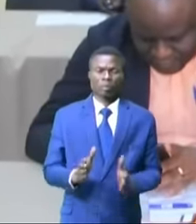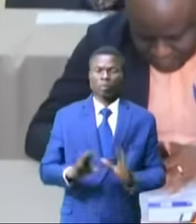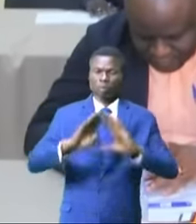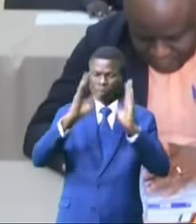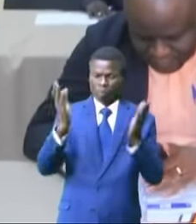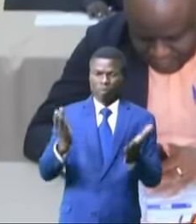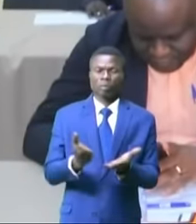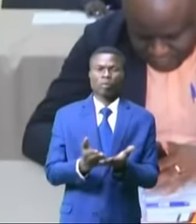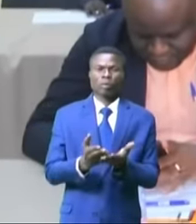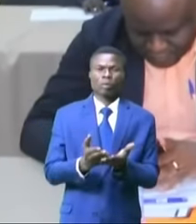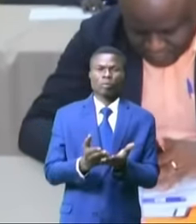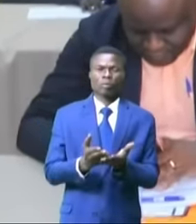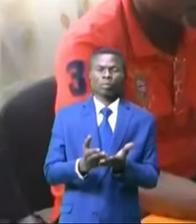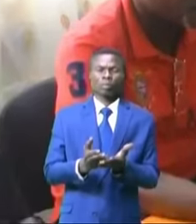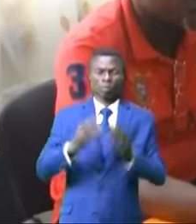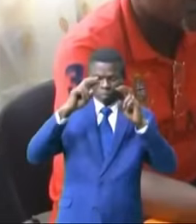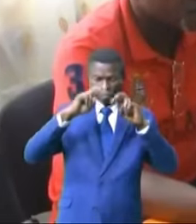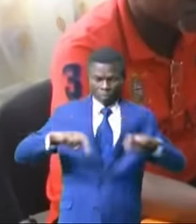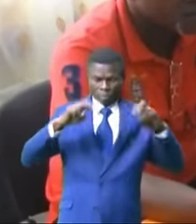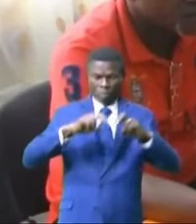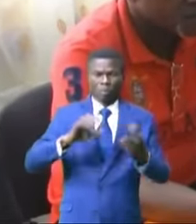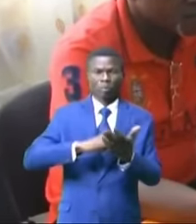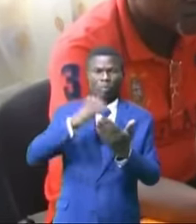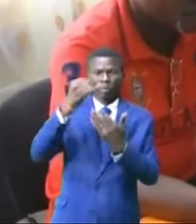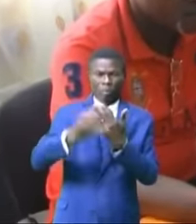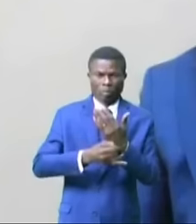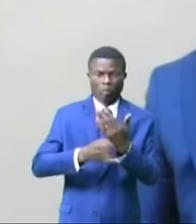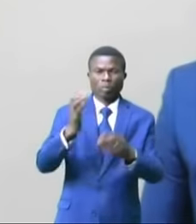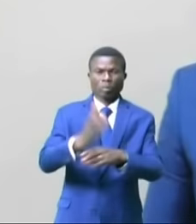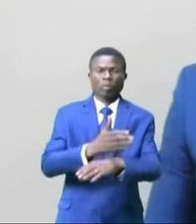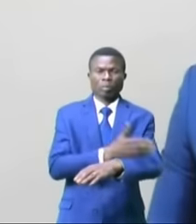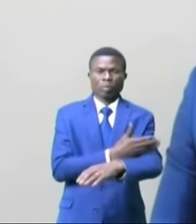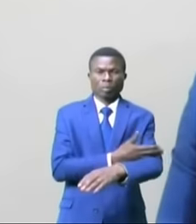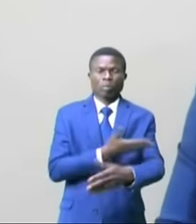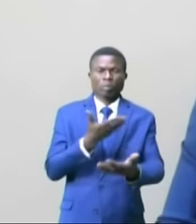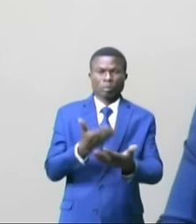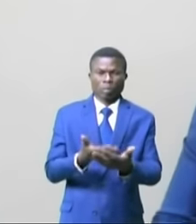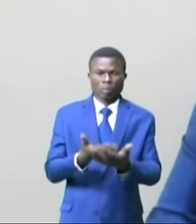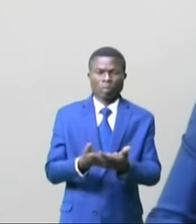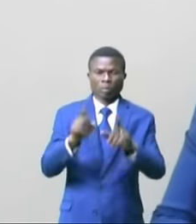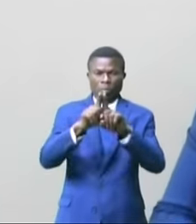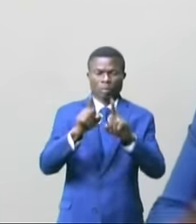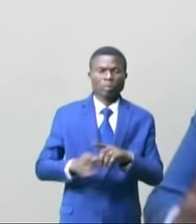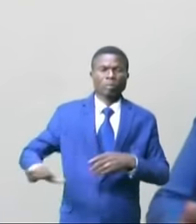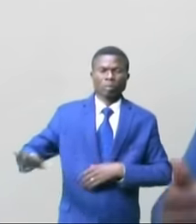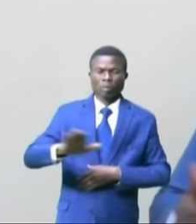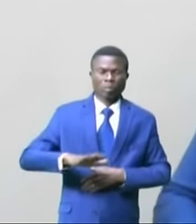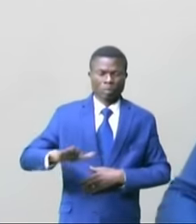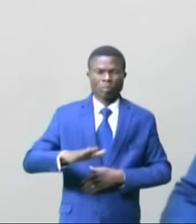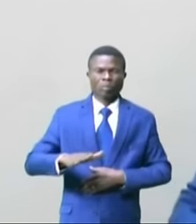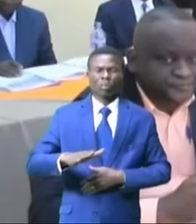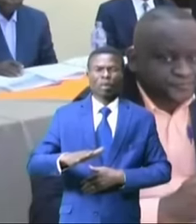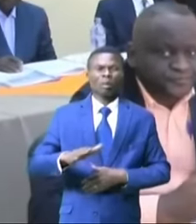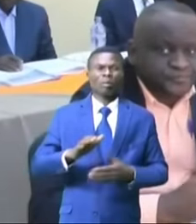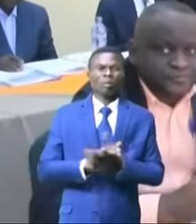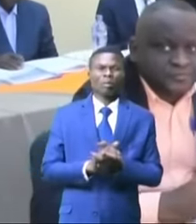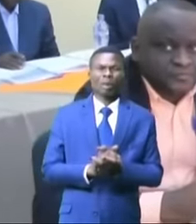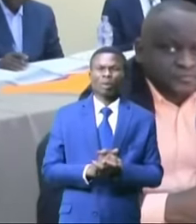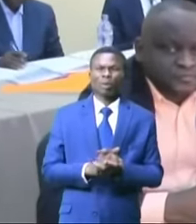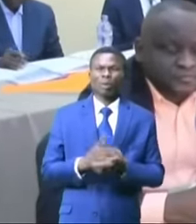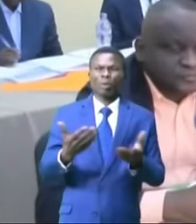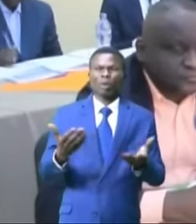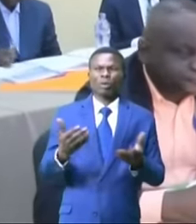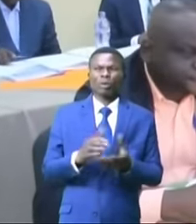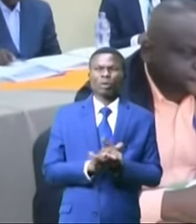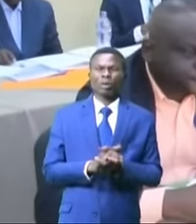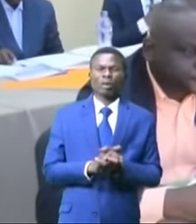ensemble examiner le progrès réalisé par la République démocratique du Congo, un des pays pionniers, et les degrés de